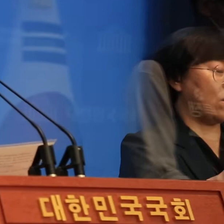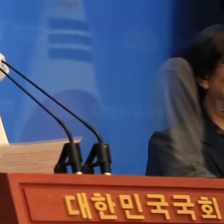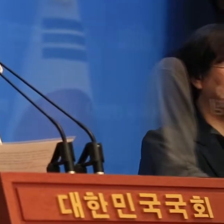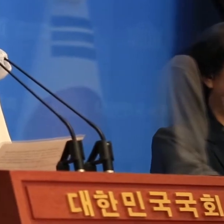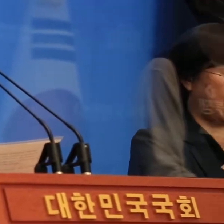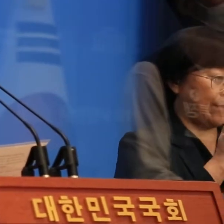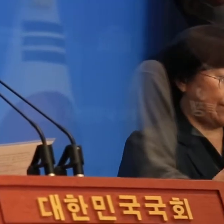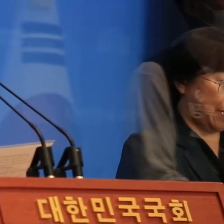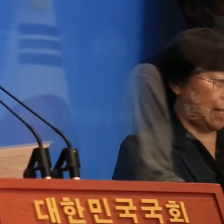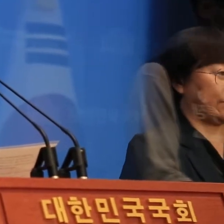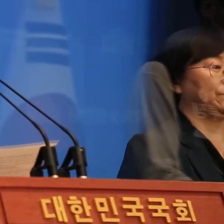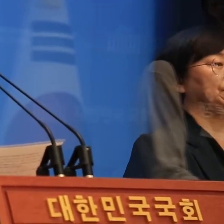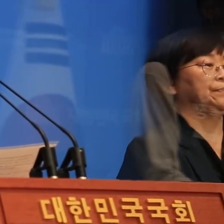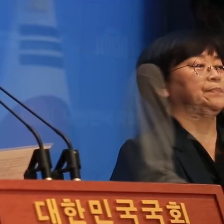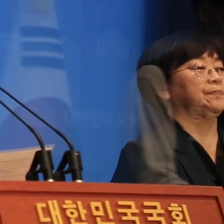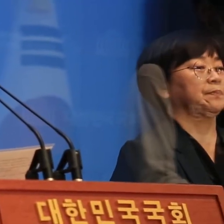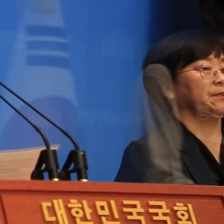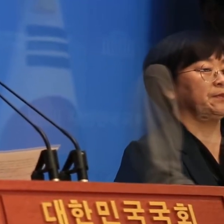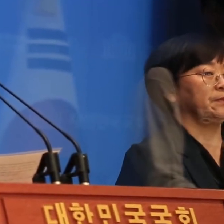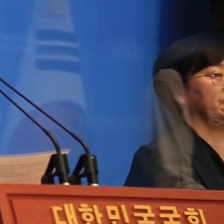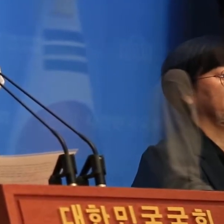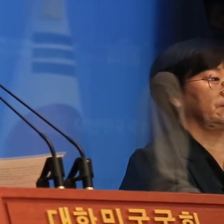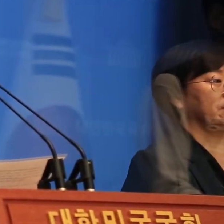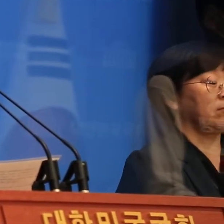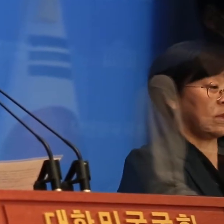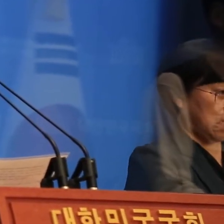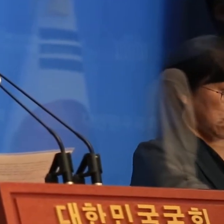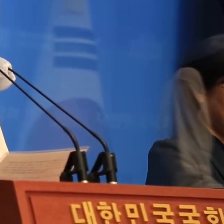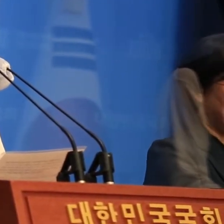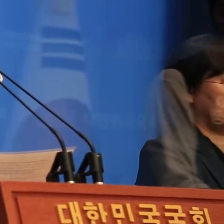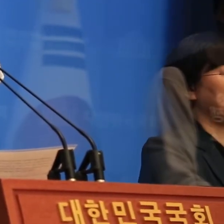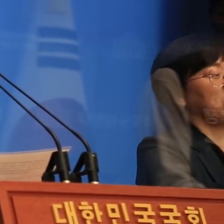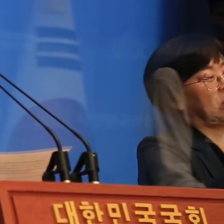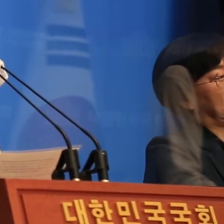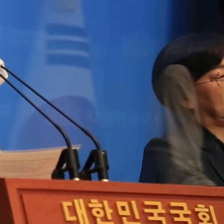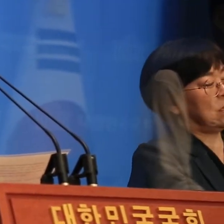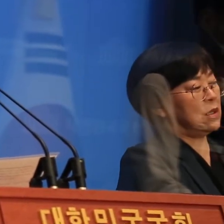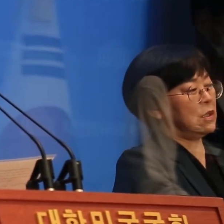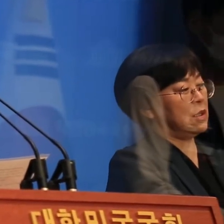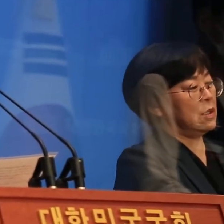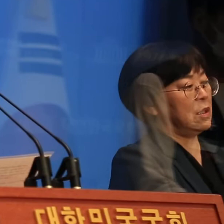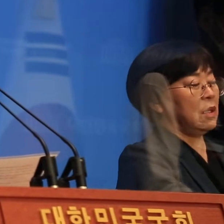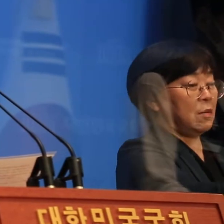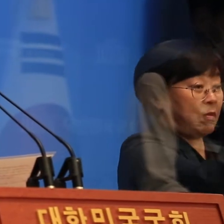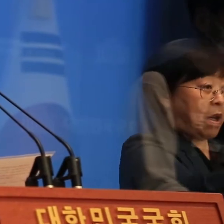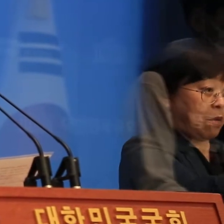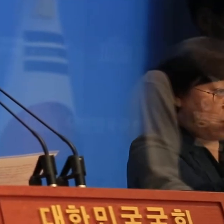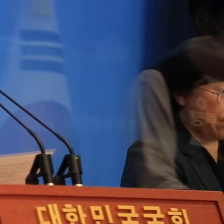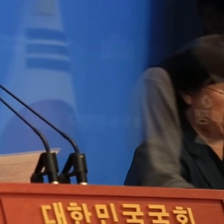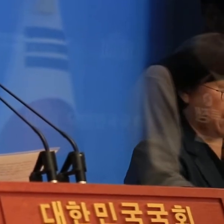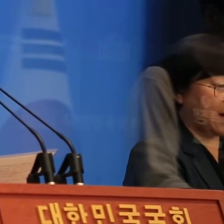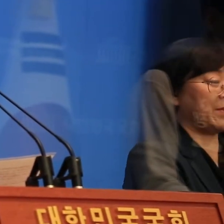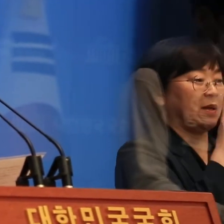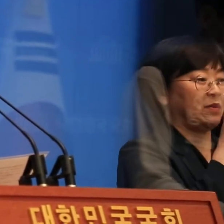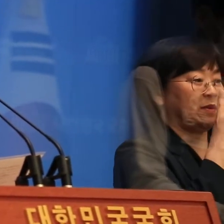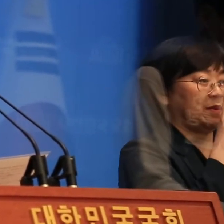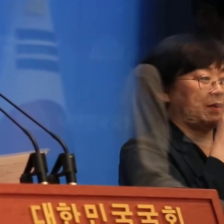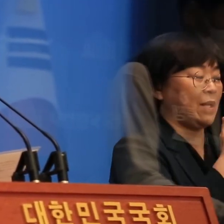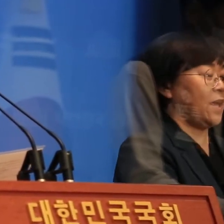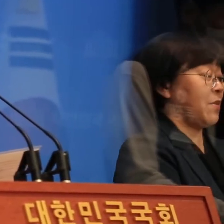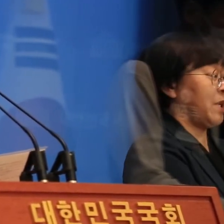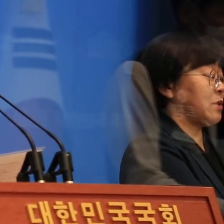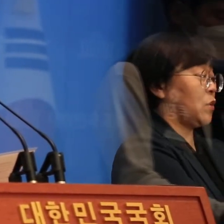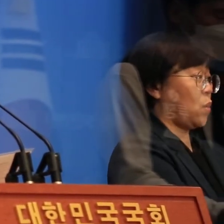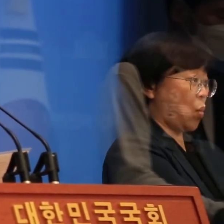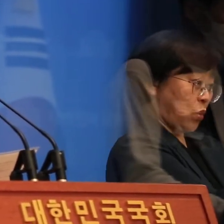목숨을 끊는 일까지 있었습니다. 이제는 이런 일이 반복되어서는 안 됩니다. 그래서